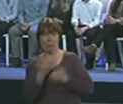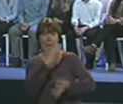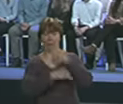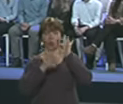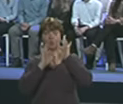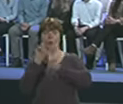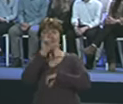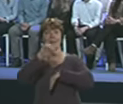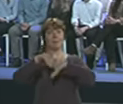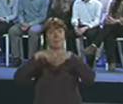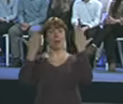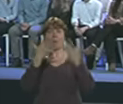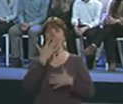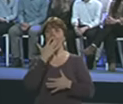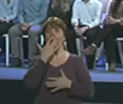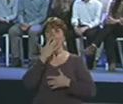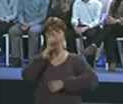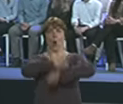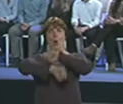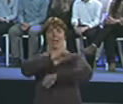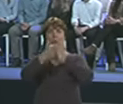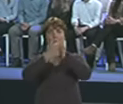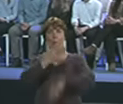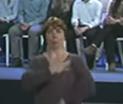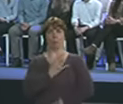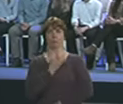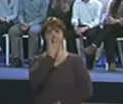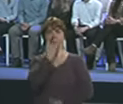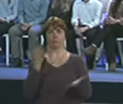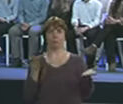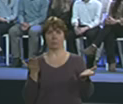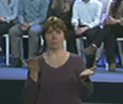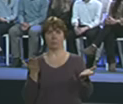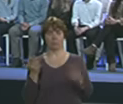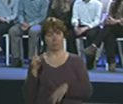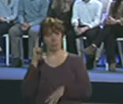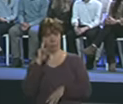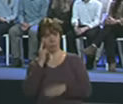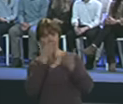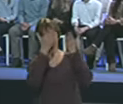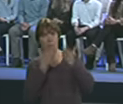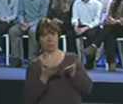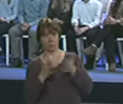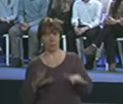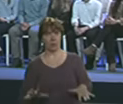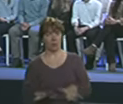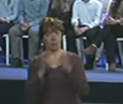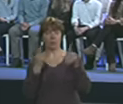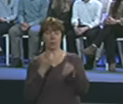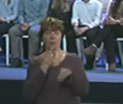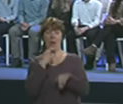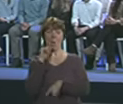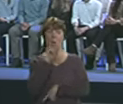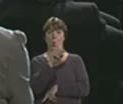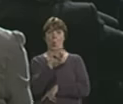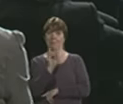lundi matin que tout doit s'organiser autour du Front National. Pourquoi ? Parce qu'il ne s'agit pas d'eux, il